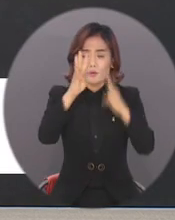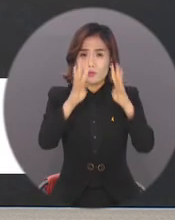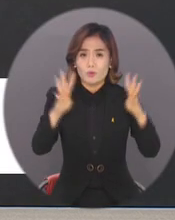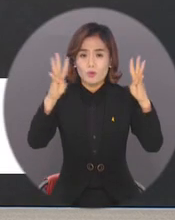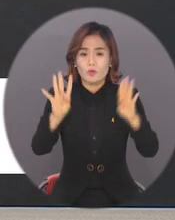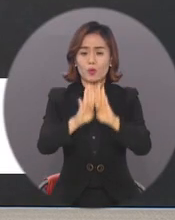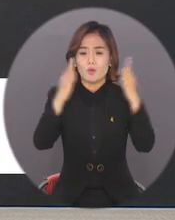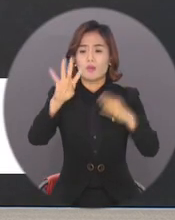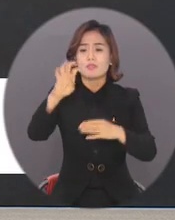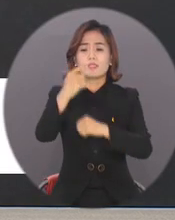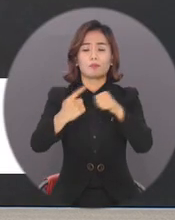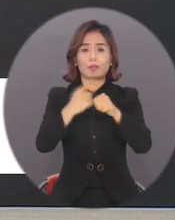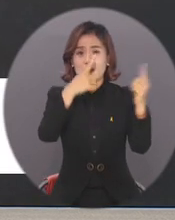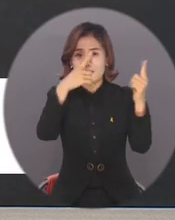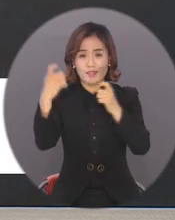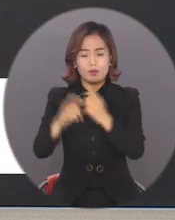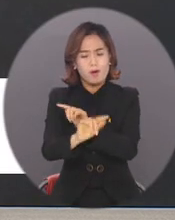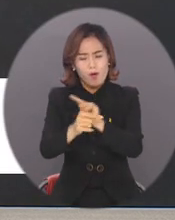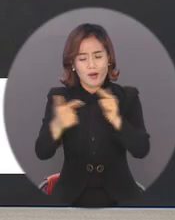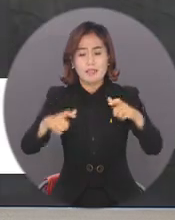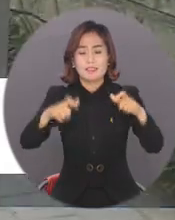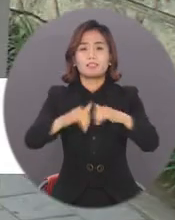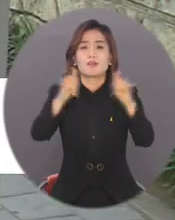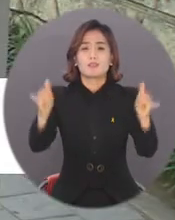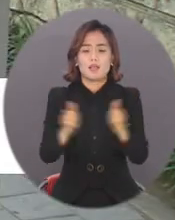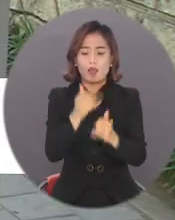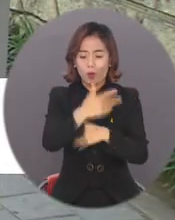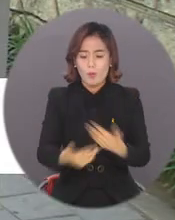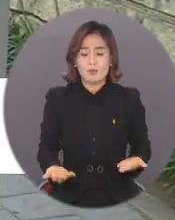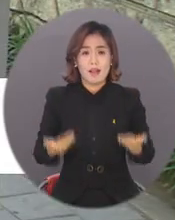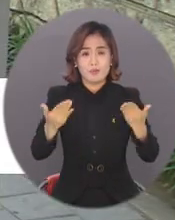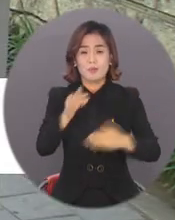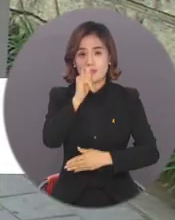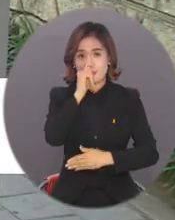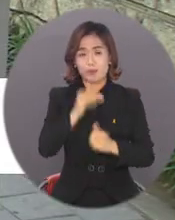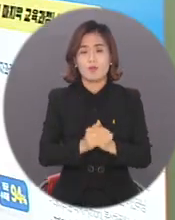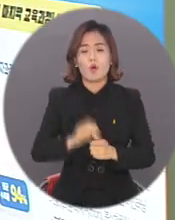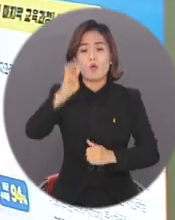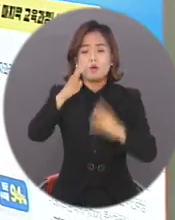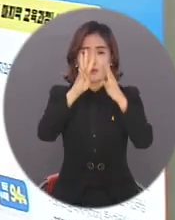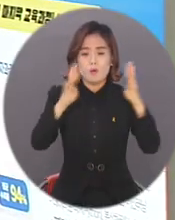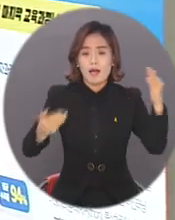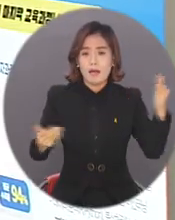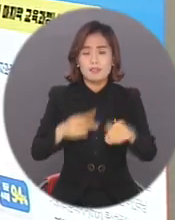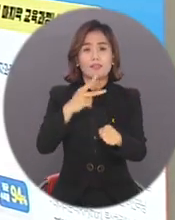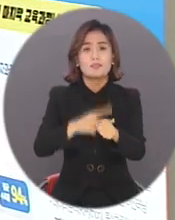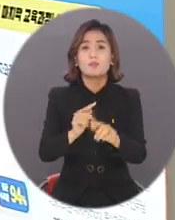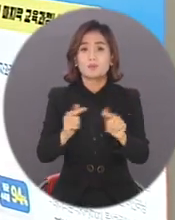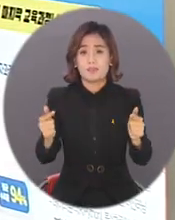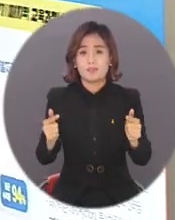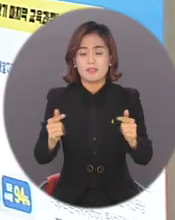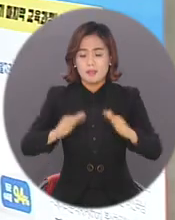광주대학교가 개교 41주년을 기념해 다양한 지역사회 봉사활동을 펼쳤습니다. 광주대학교 학생과